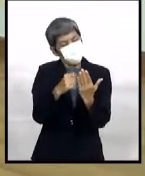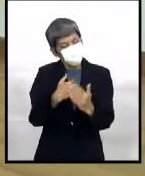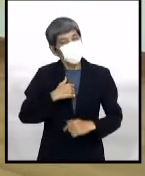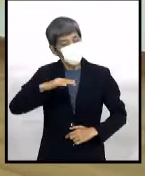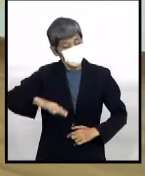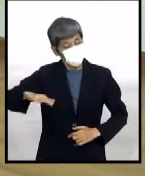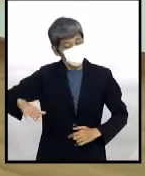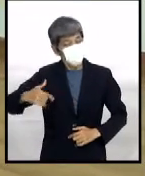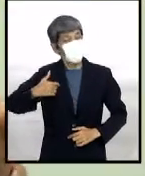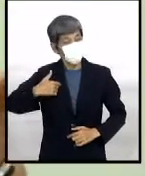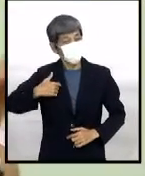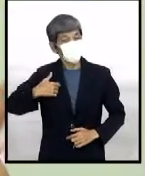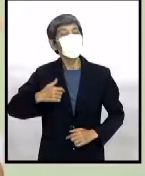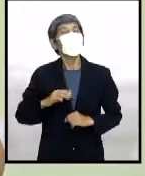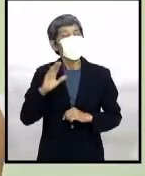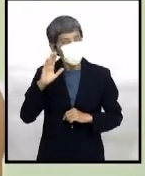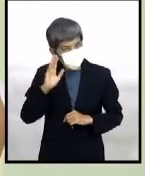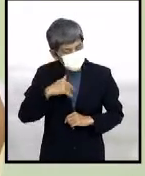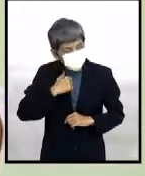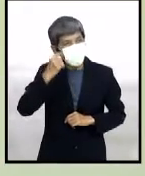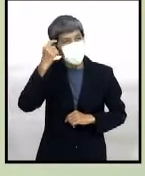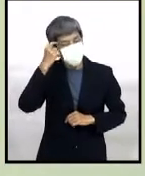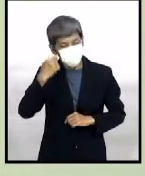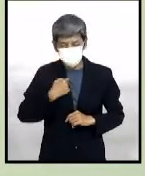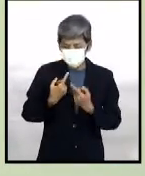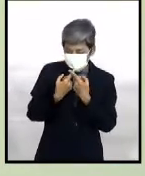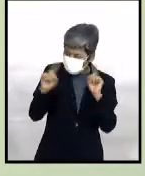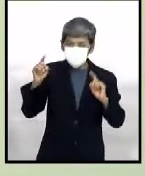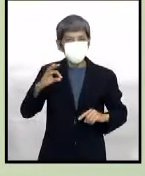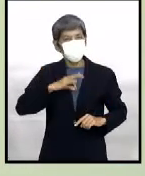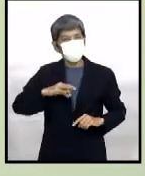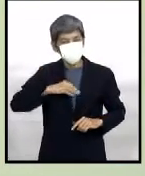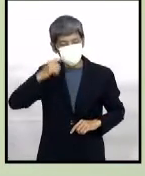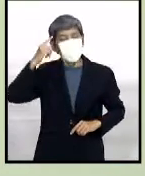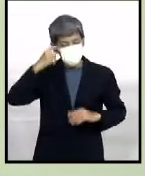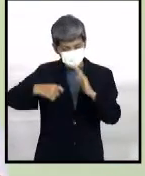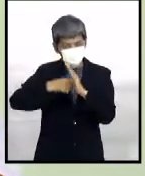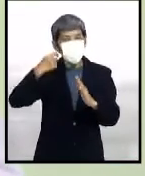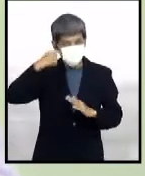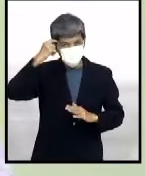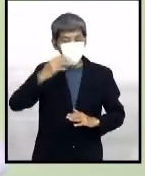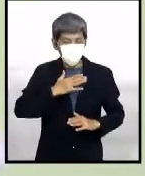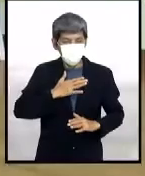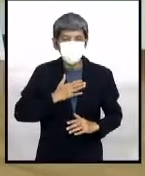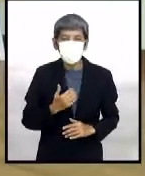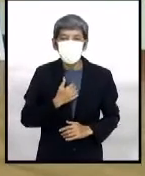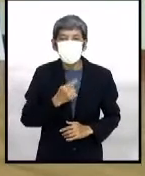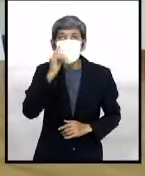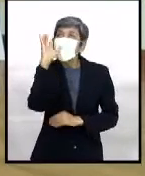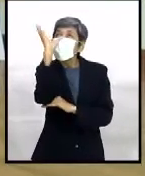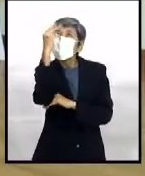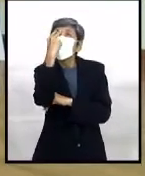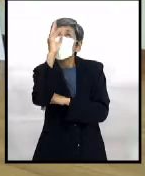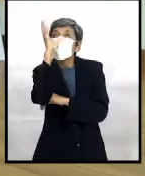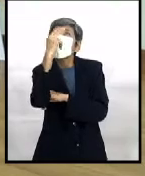ผมยังเด็กๆว่าอ๋อที่ผมคิดว่าผมแปลกกับเพื่อนเนี่ยผมรู้สาเหตุแล้วที่ผมมองพัดลม